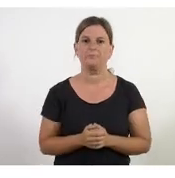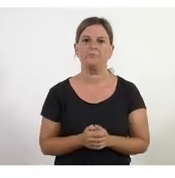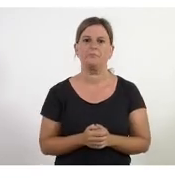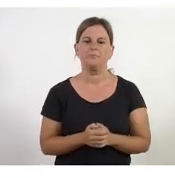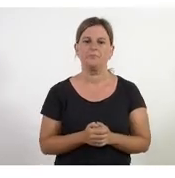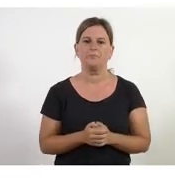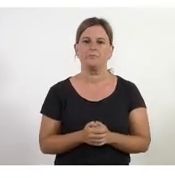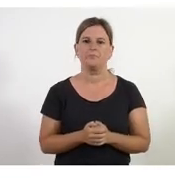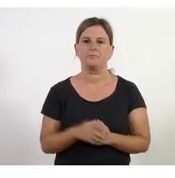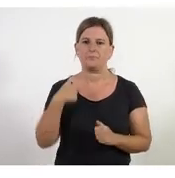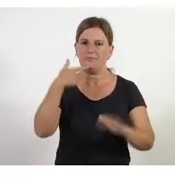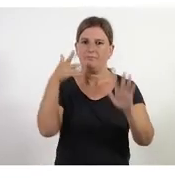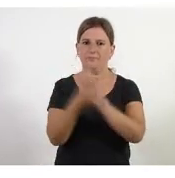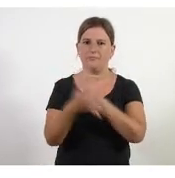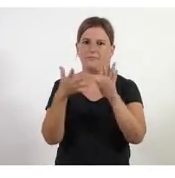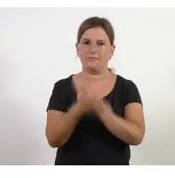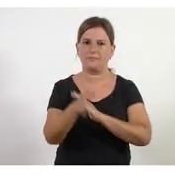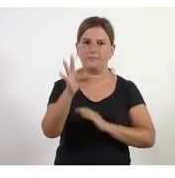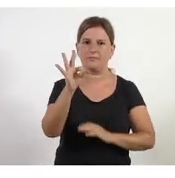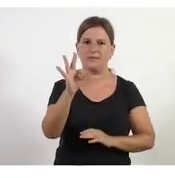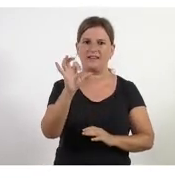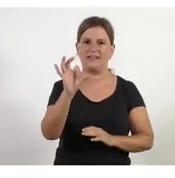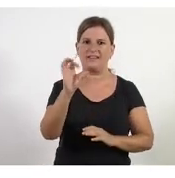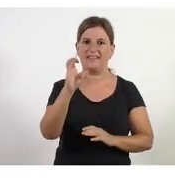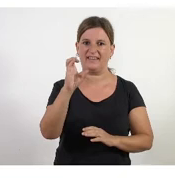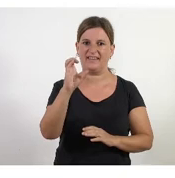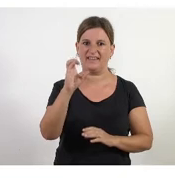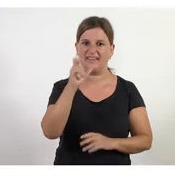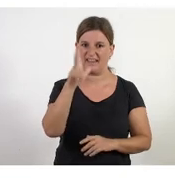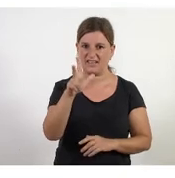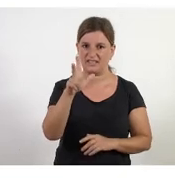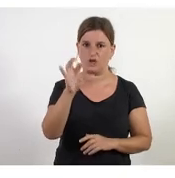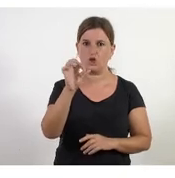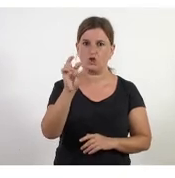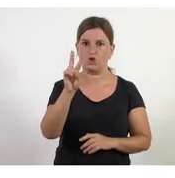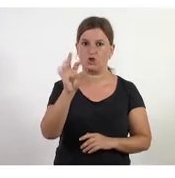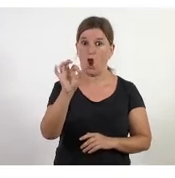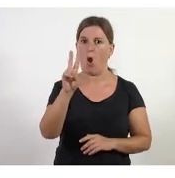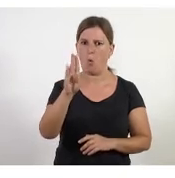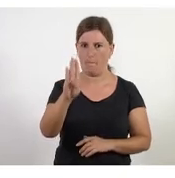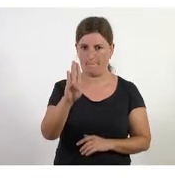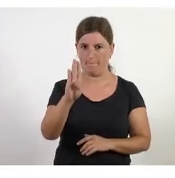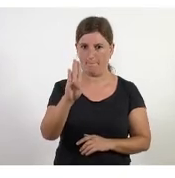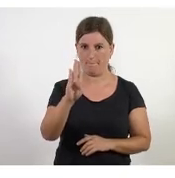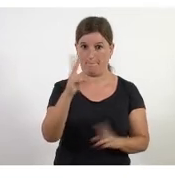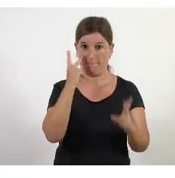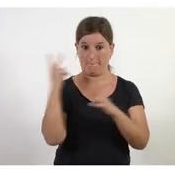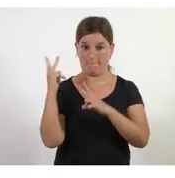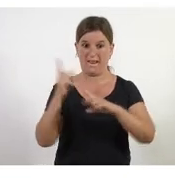Què és TechSap? TechSap és l'entitat que tenim aquí al mig